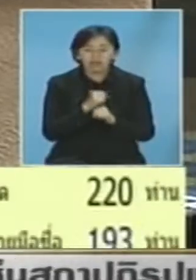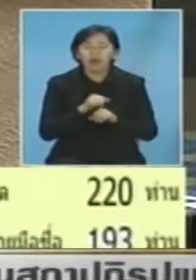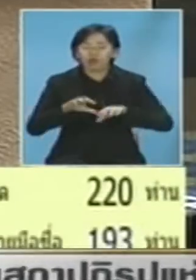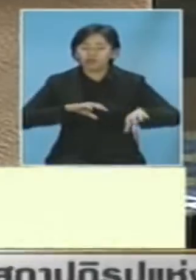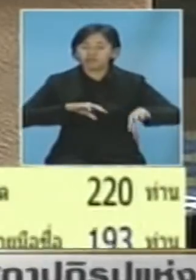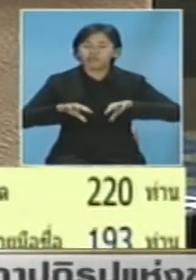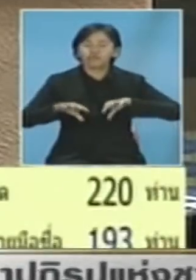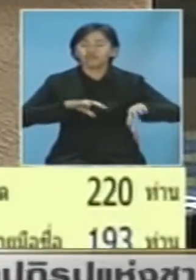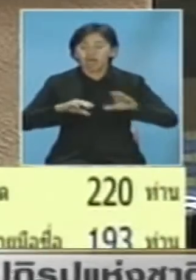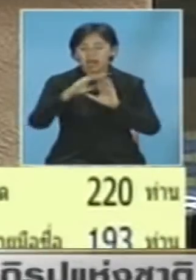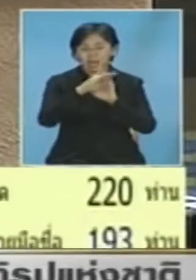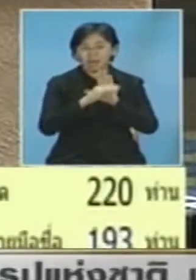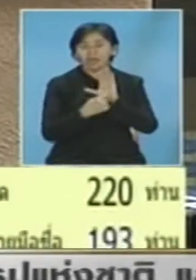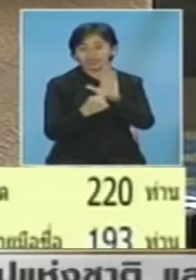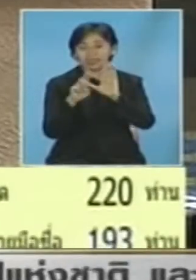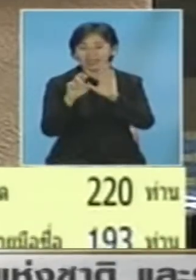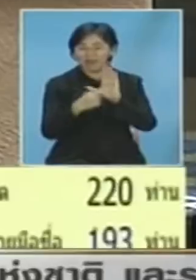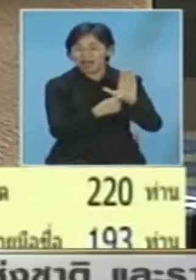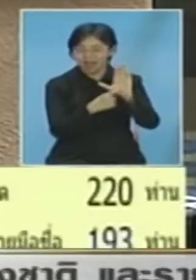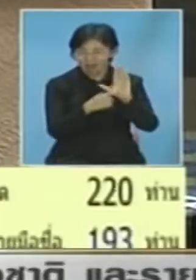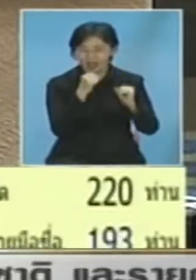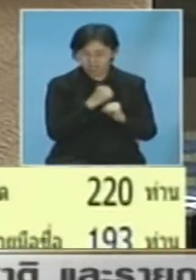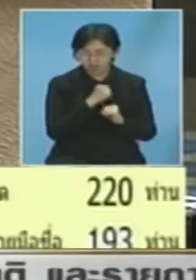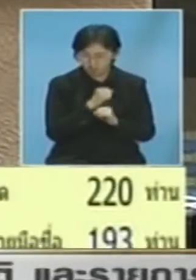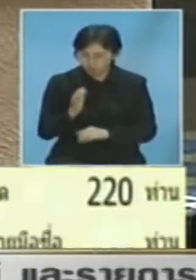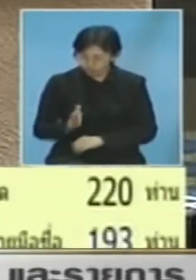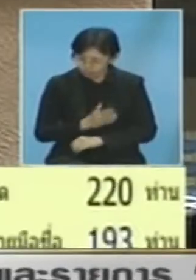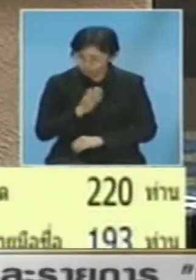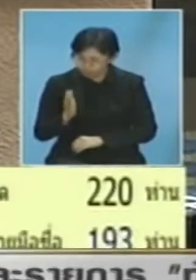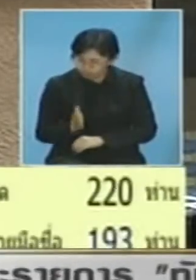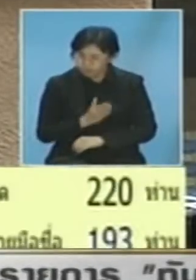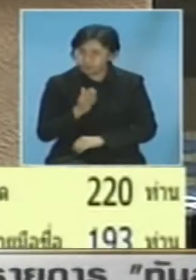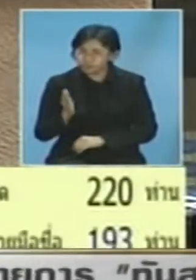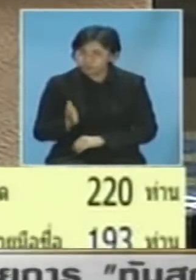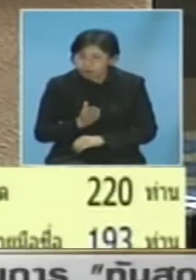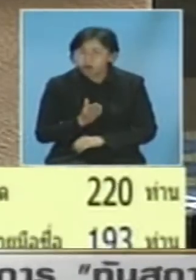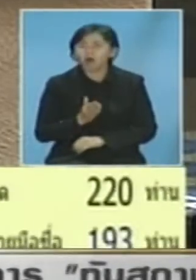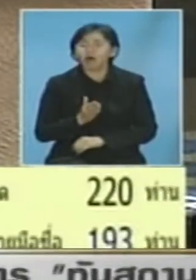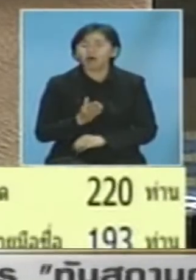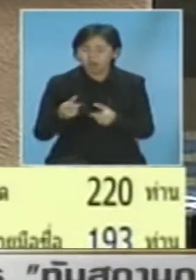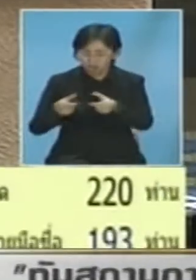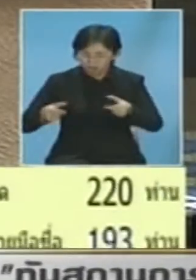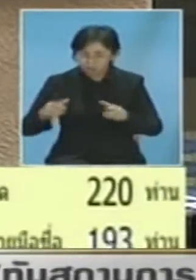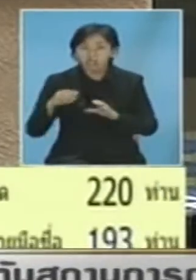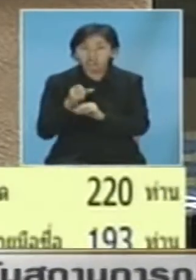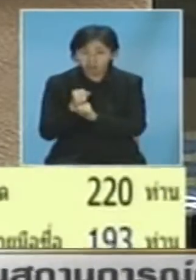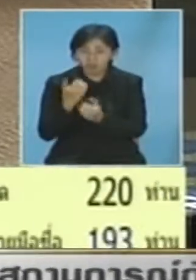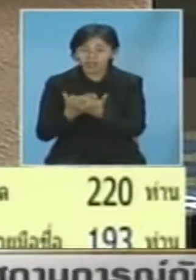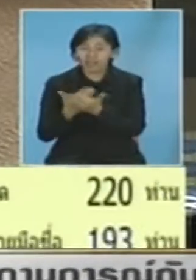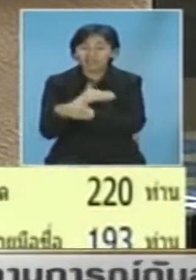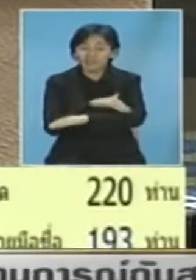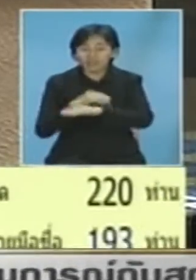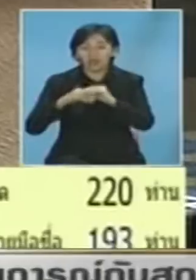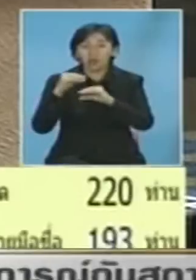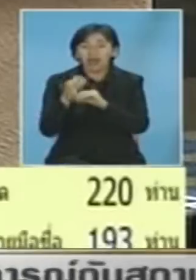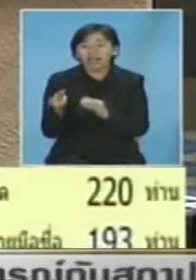สภาแล้วแต่เมื่อมีข้อเท็จจริงฟังเป็นที่ยุติตามรายงานผลการปิดบัญชีโครง